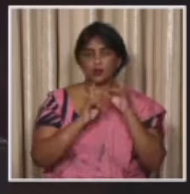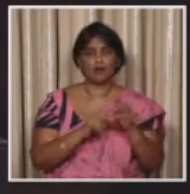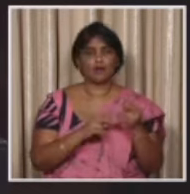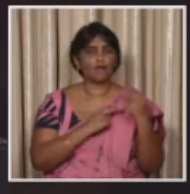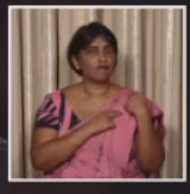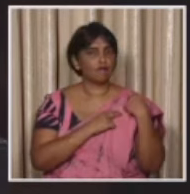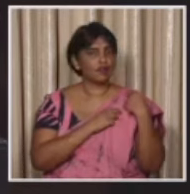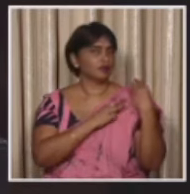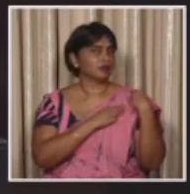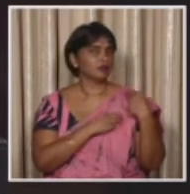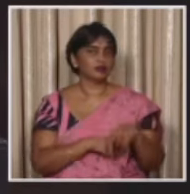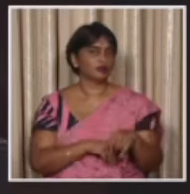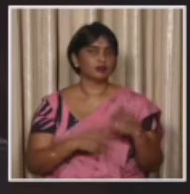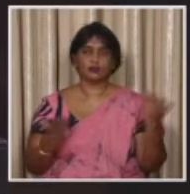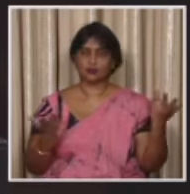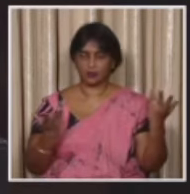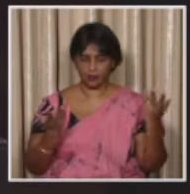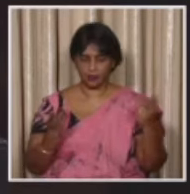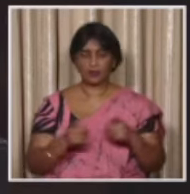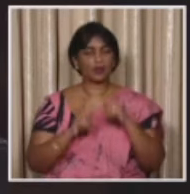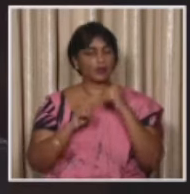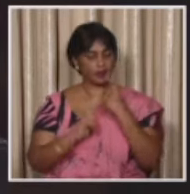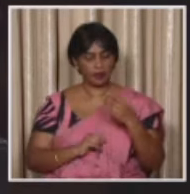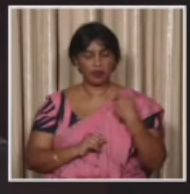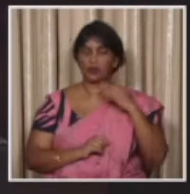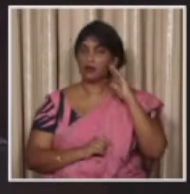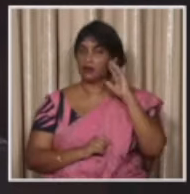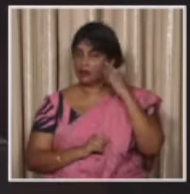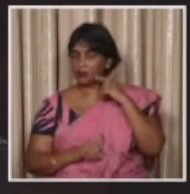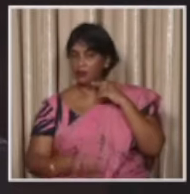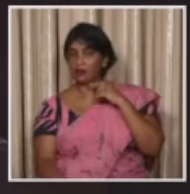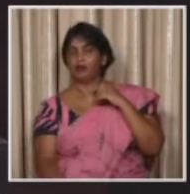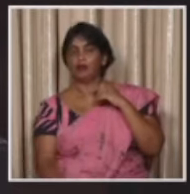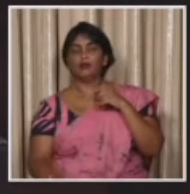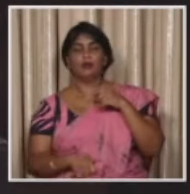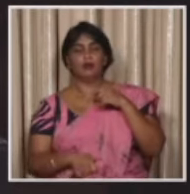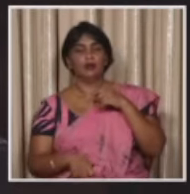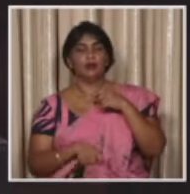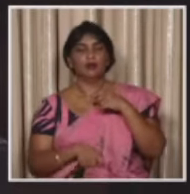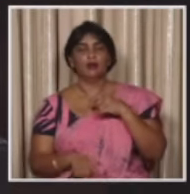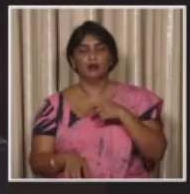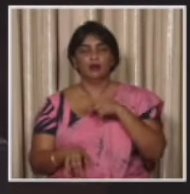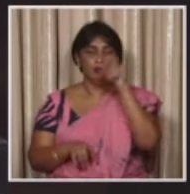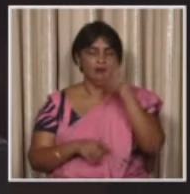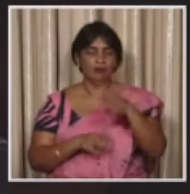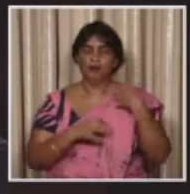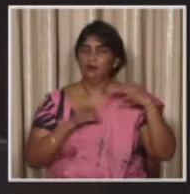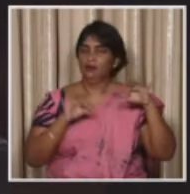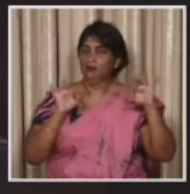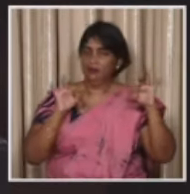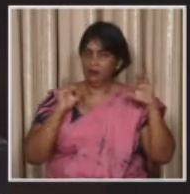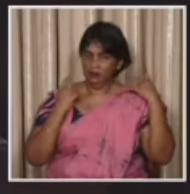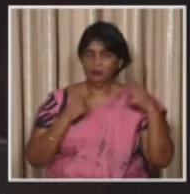වගකීමක් වගවීමක් නැහැ මෙතන. ඒ නිසා විශේෂයෙන්ම රෙගුලේටරව අඩපණ කරලා